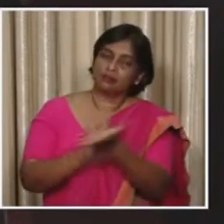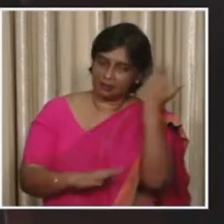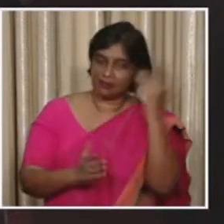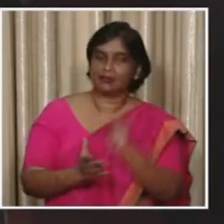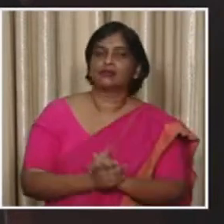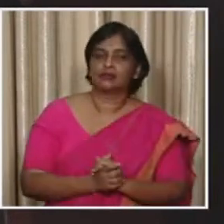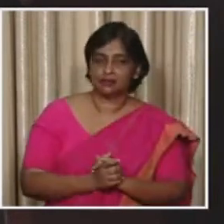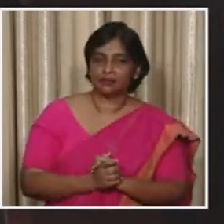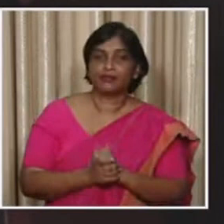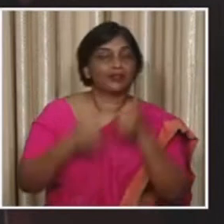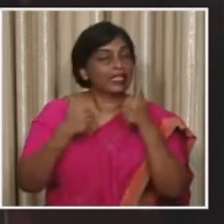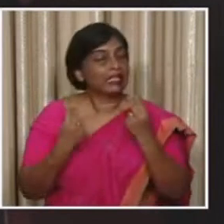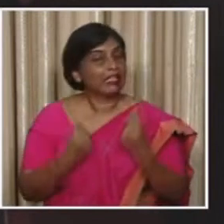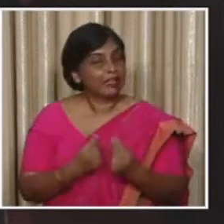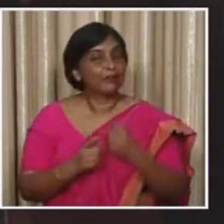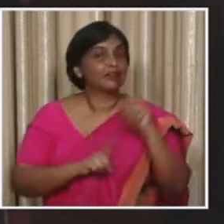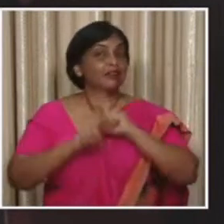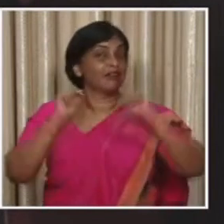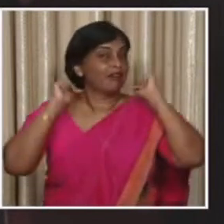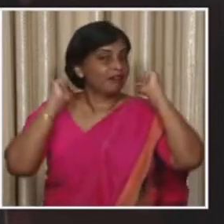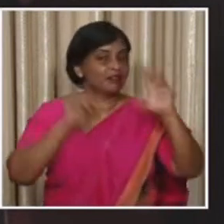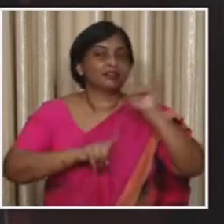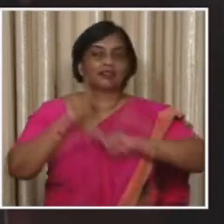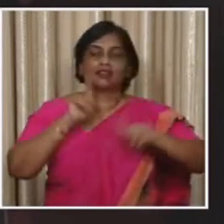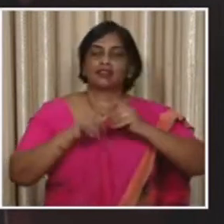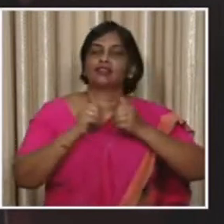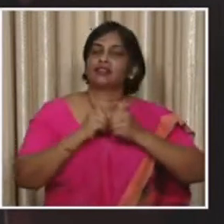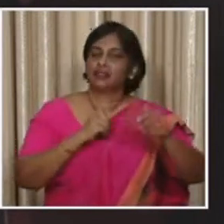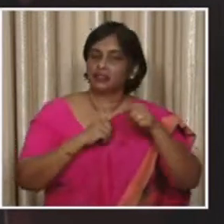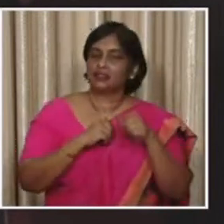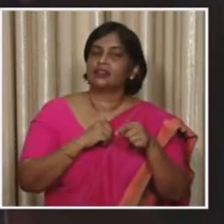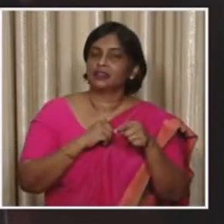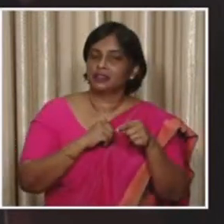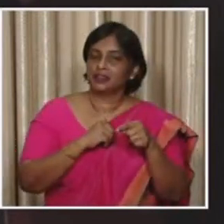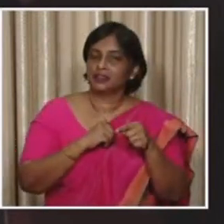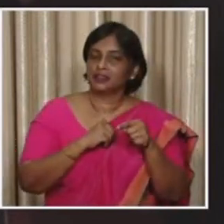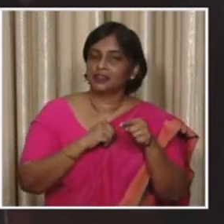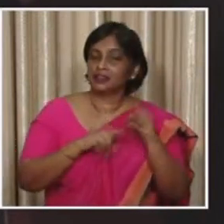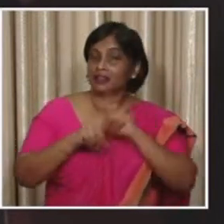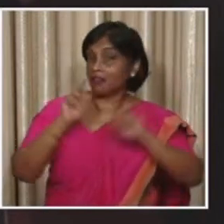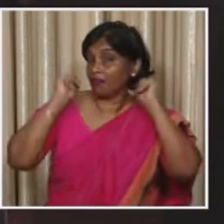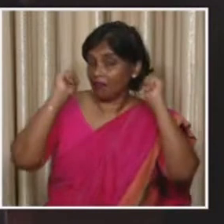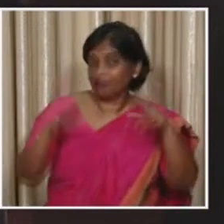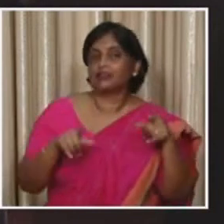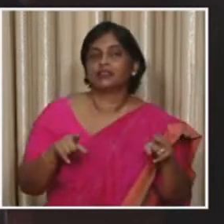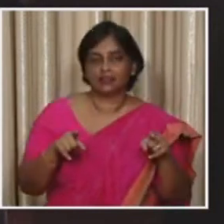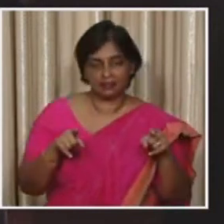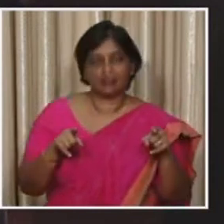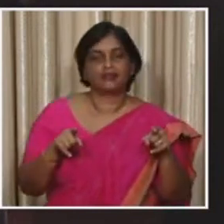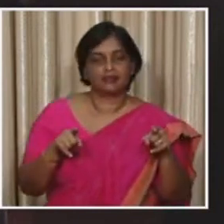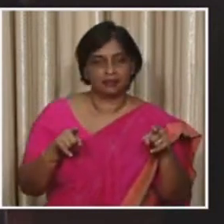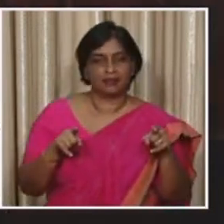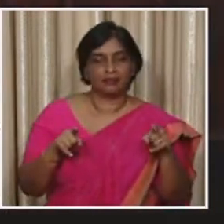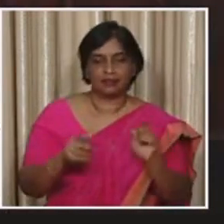ඔබතුමාට රට ගිහිල්ලා ඉතාමත්ම ඉක්මනින් මේ සාර්ථක සාකච්ඡා පවත්වලා සාකච්ඡා සාර්ථක කරලා කොහොම